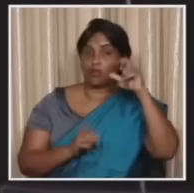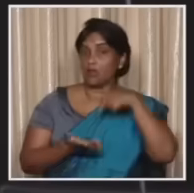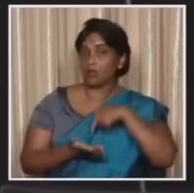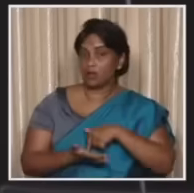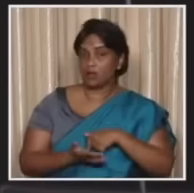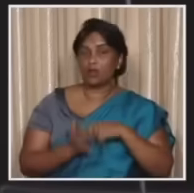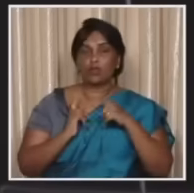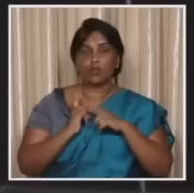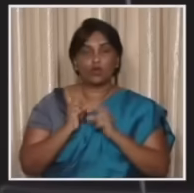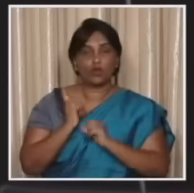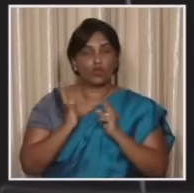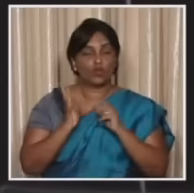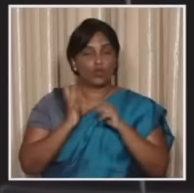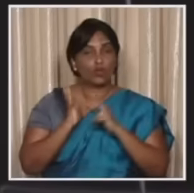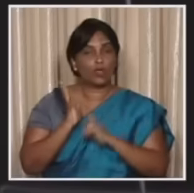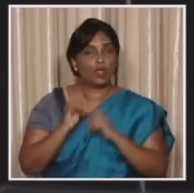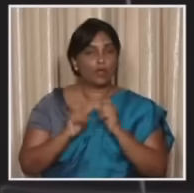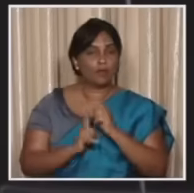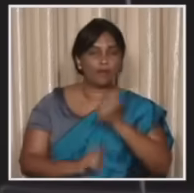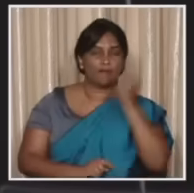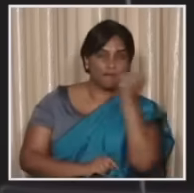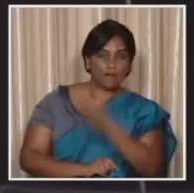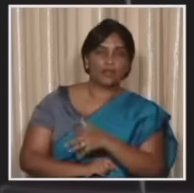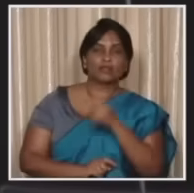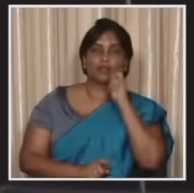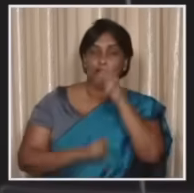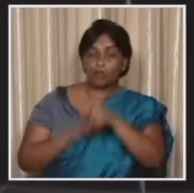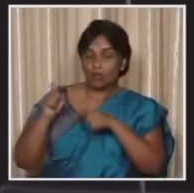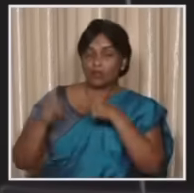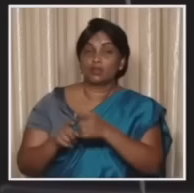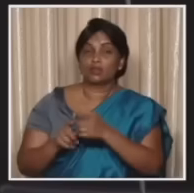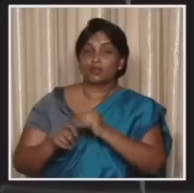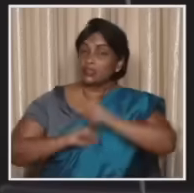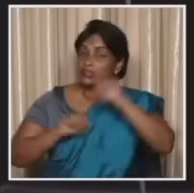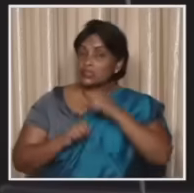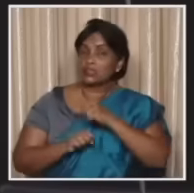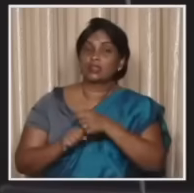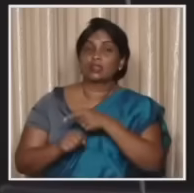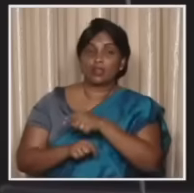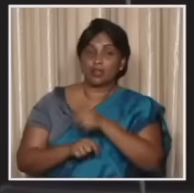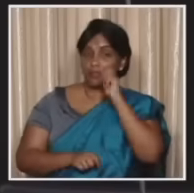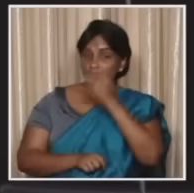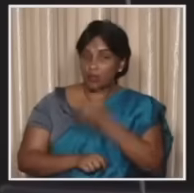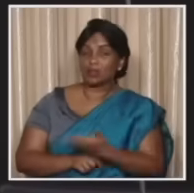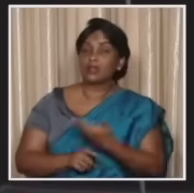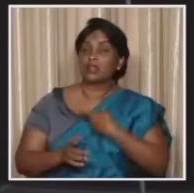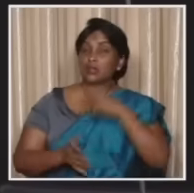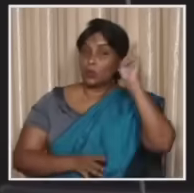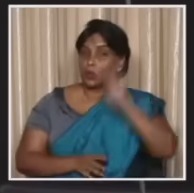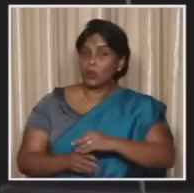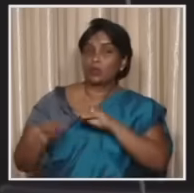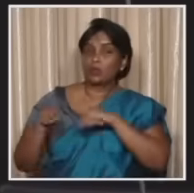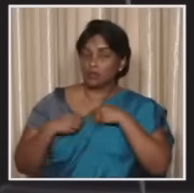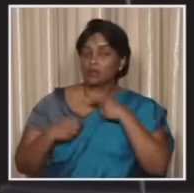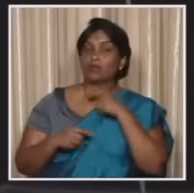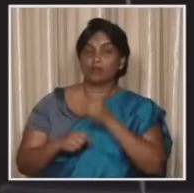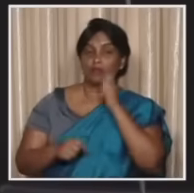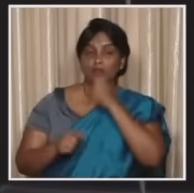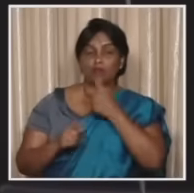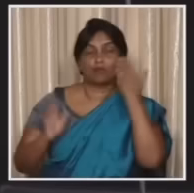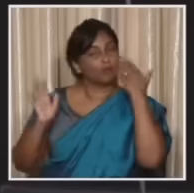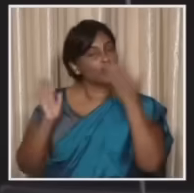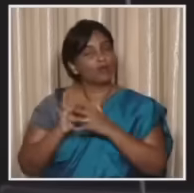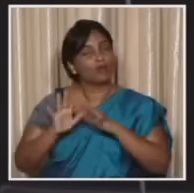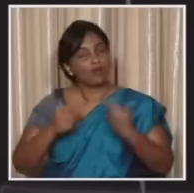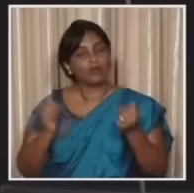නගරයේ UNP කාර්යයෙන් පලිගන්නවා. මේ මිනිස්සු තමයි අපිට කැන්වසින් ගියේ. මේ මිනිස්සු තමයි අපිව දිනෙව්වේ. මේ මිනිස්සු තමයි අපි වෙනුවෙන්